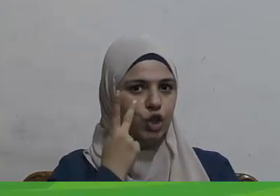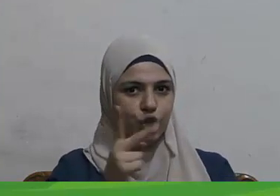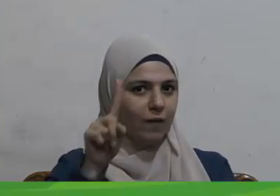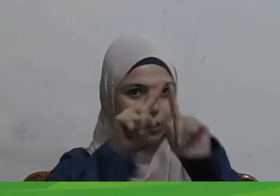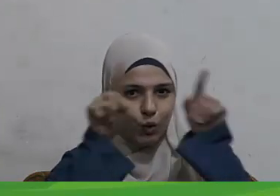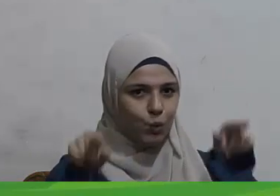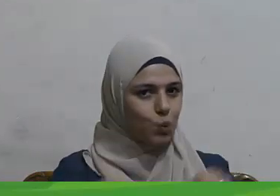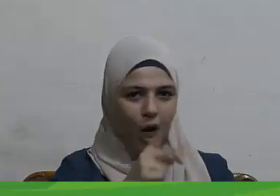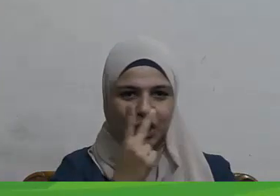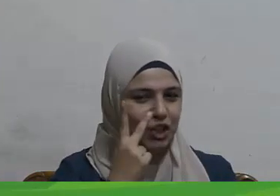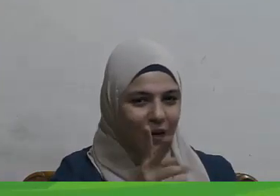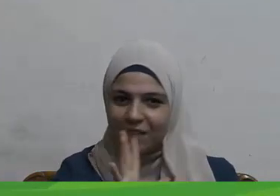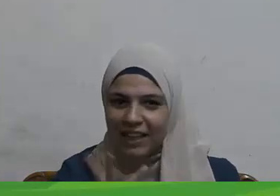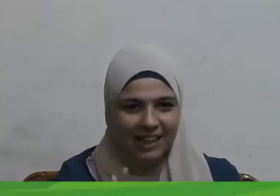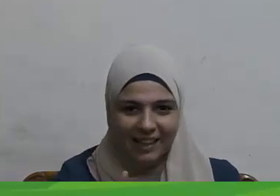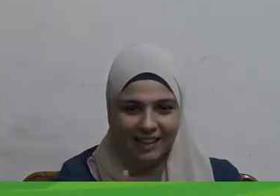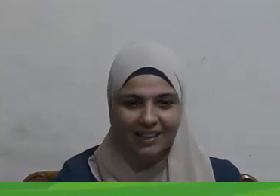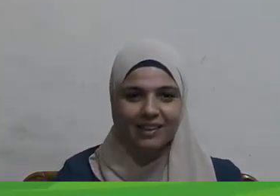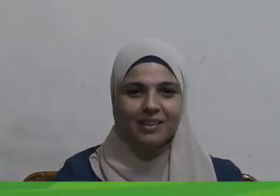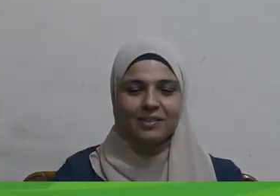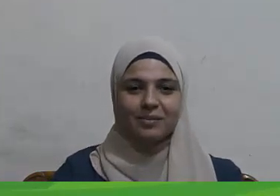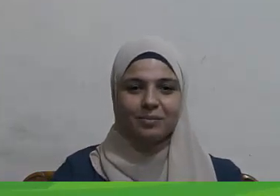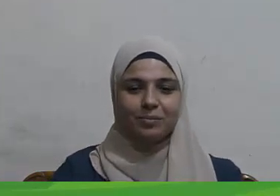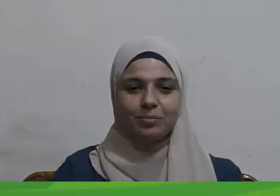ماذا ترى في هذه الصورة؟